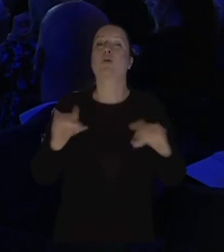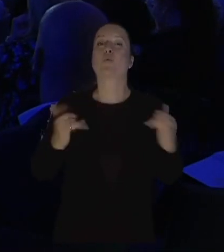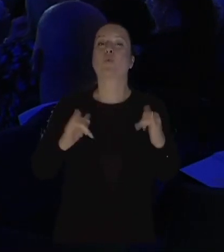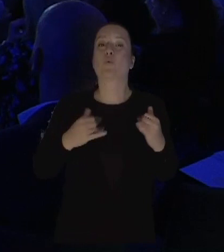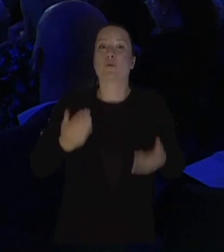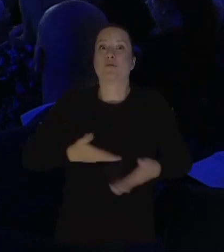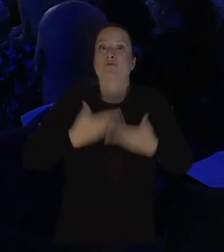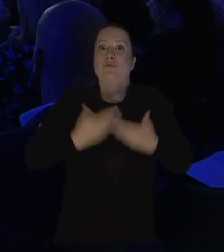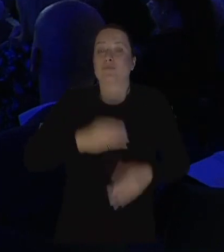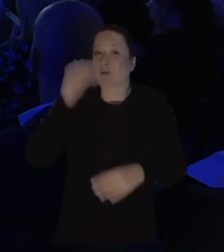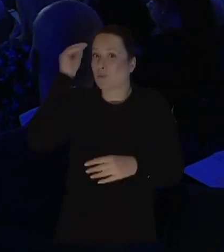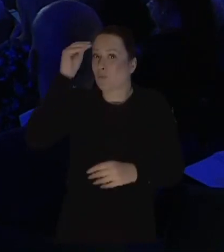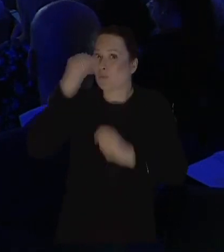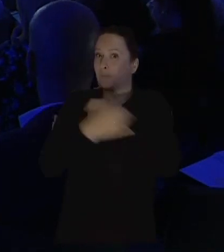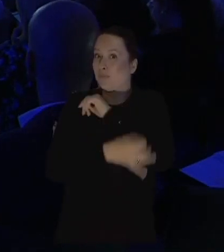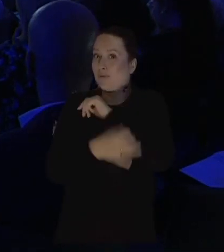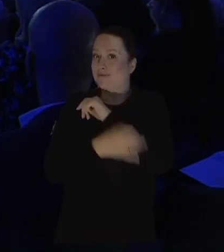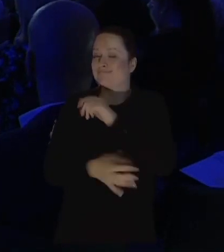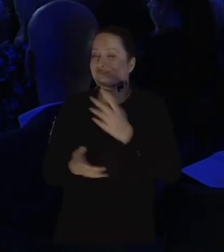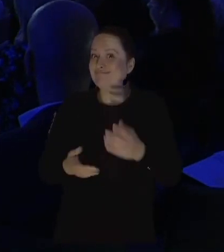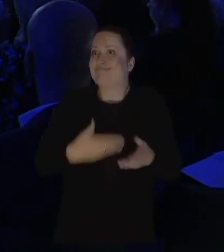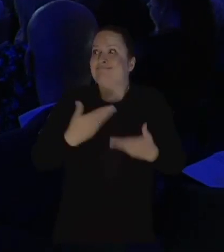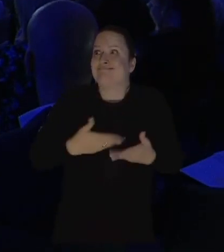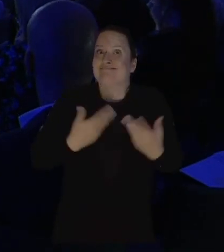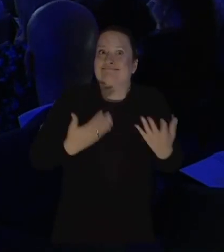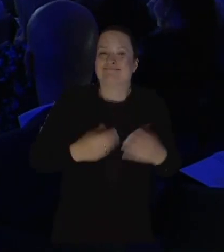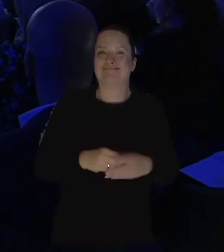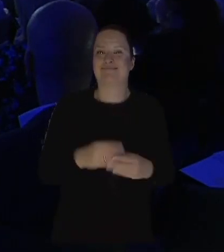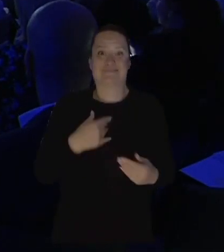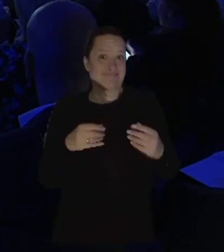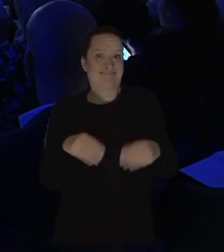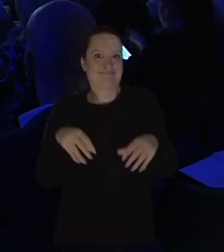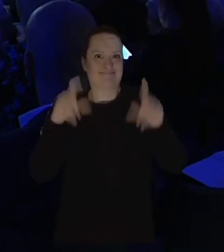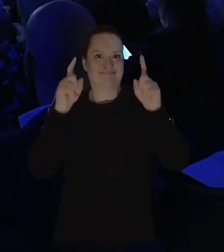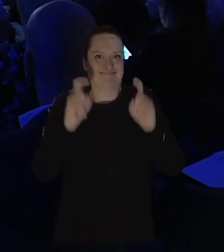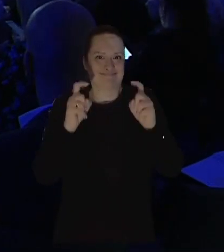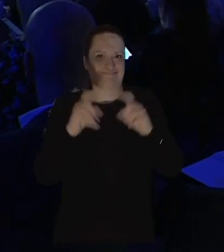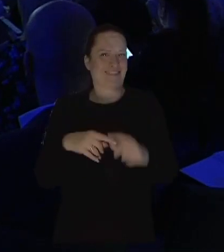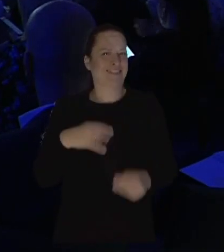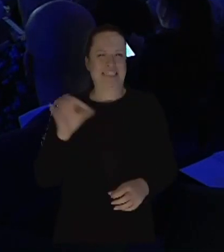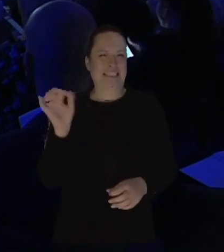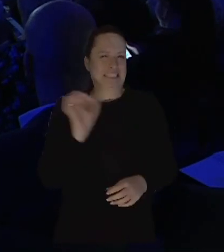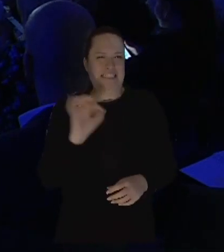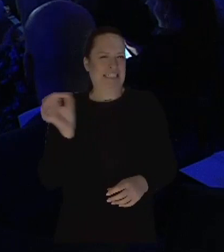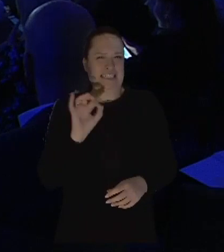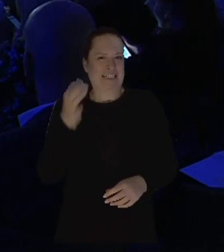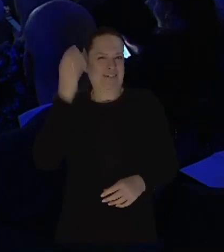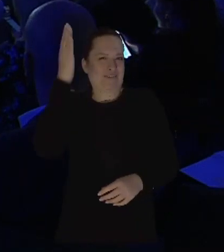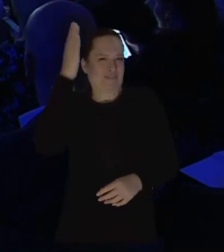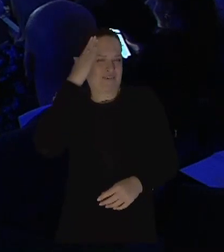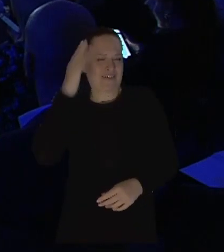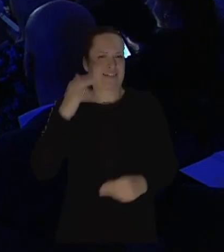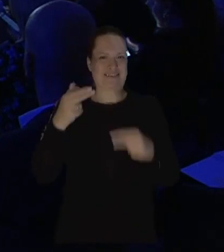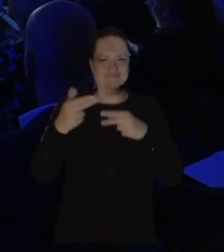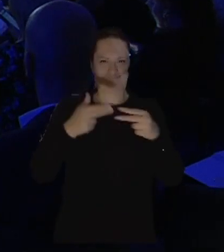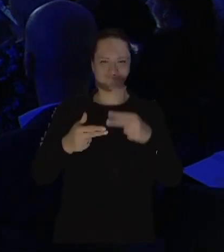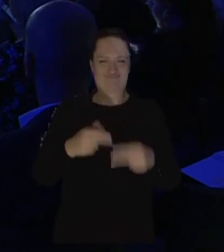w uczelniach w Poznaniu. Zaczynamy. To będzie naprawdę okrutna wiedza